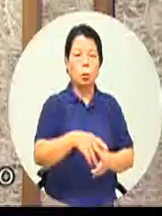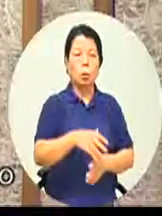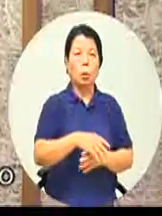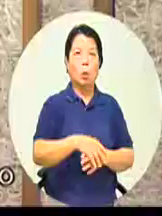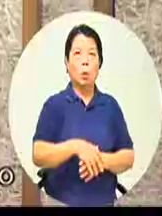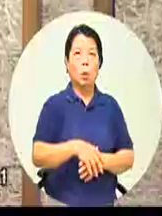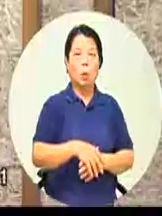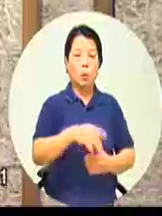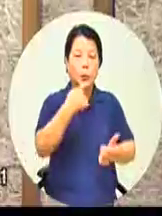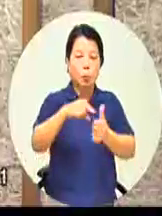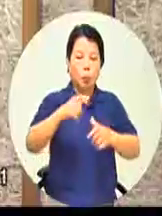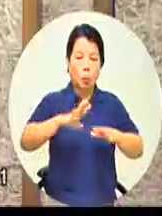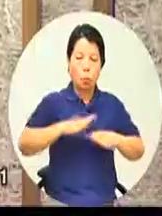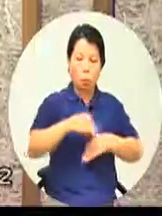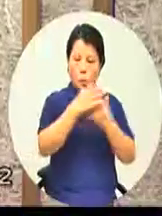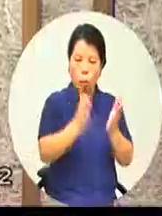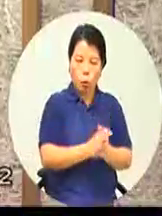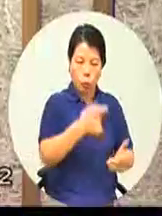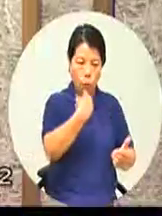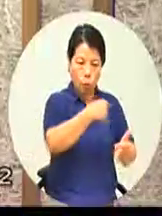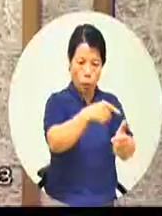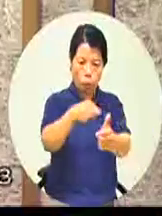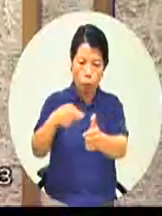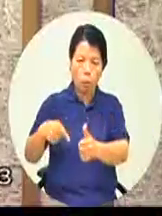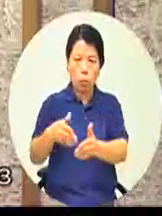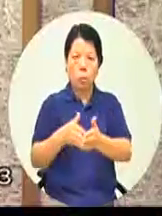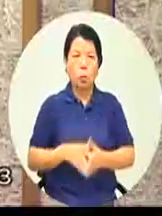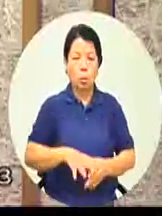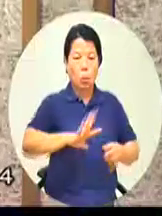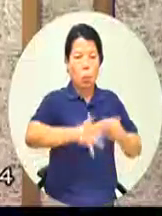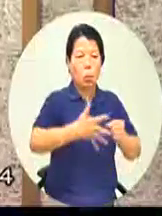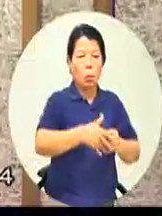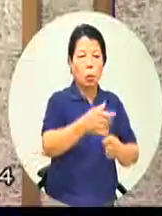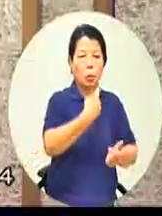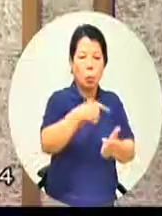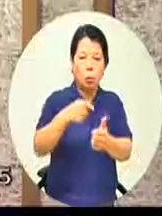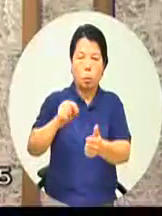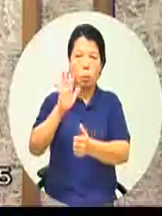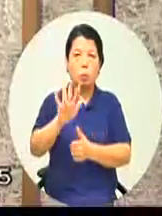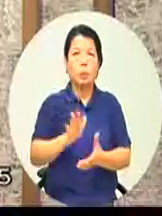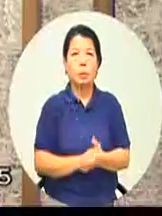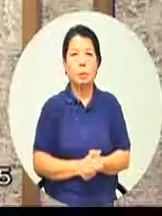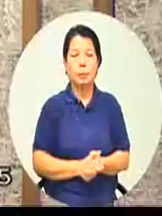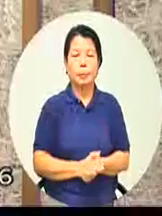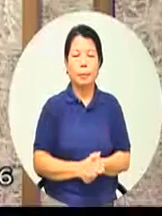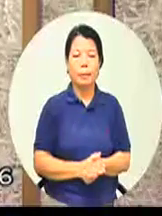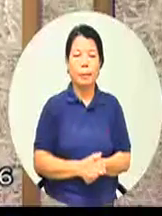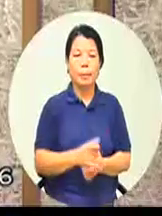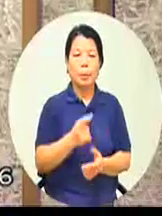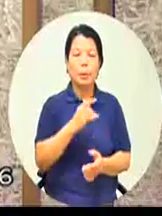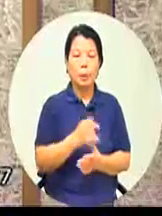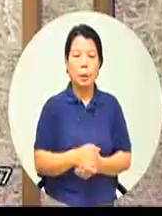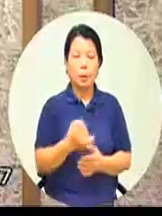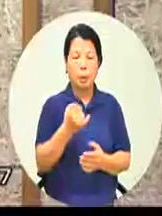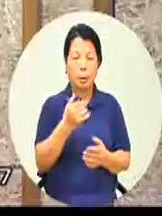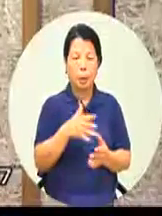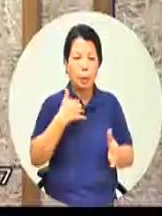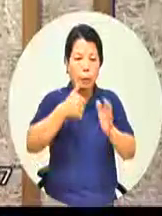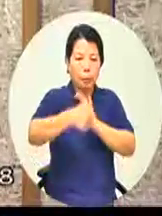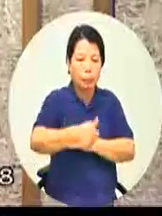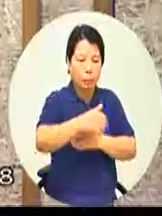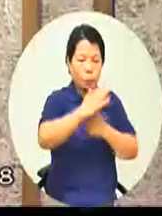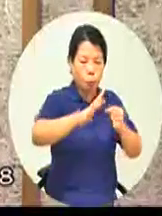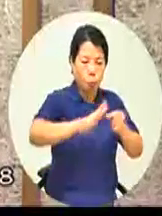的责任区辅导他的责任区的国中，因为国中没有教官，所以我们希望校外会教官能够进入到国中去辅导他们，